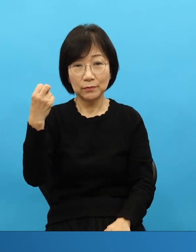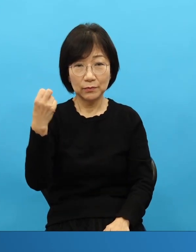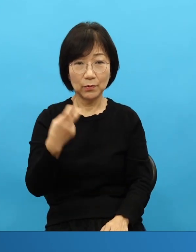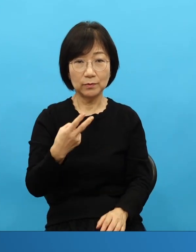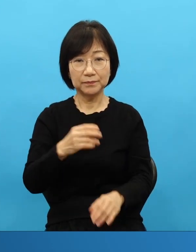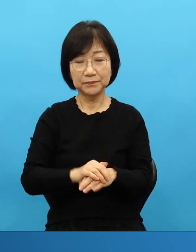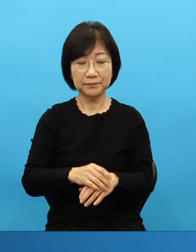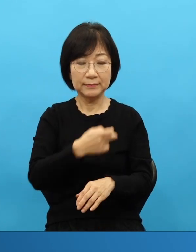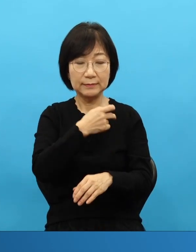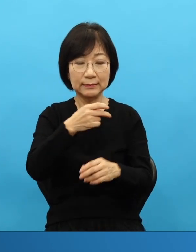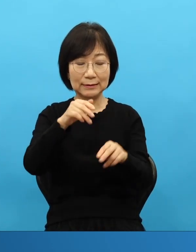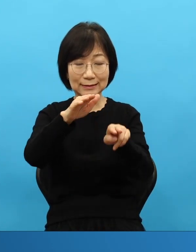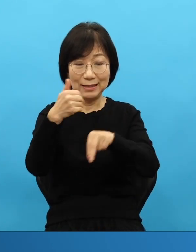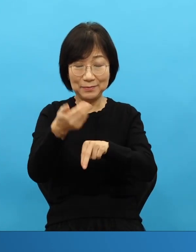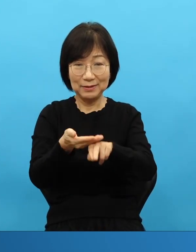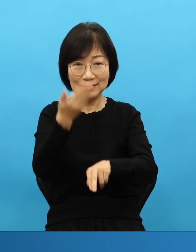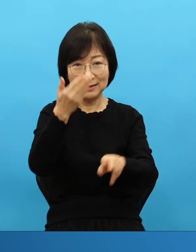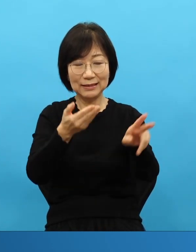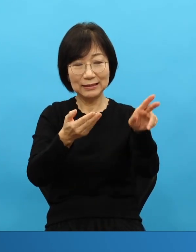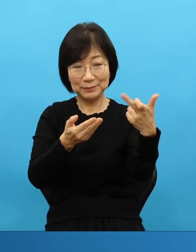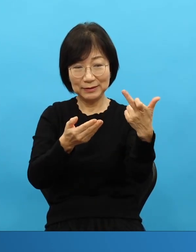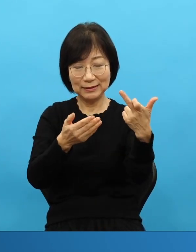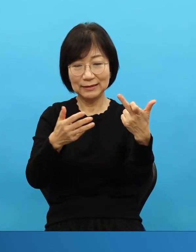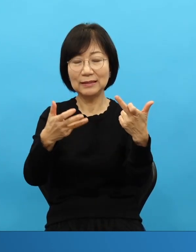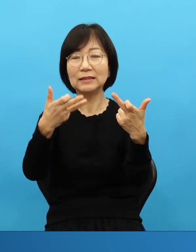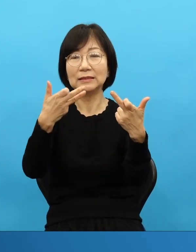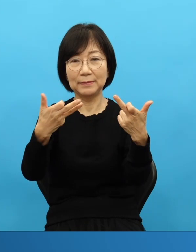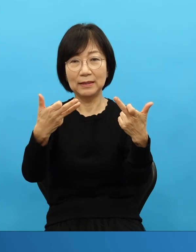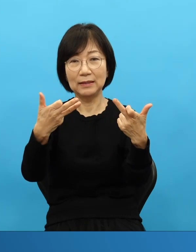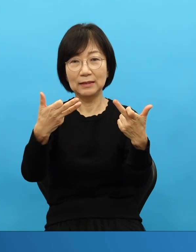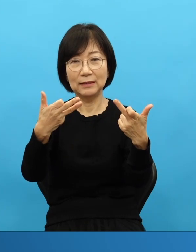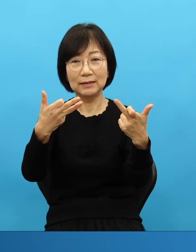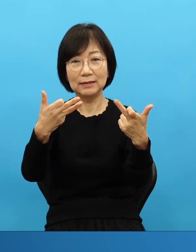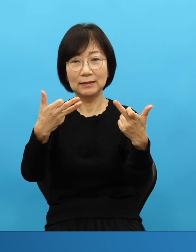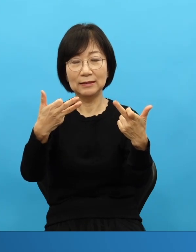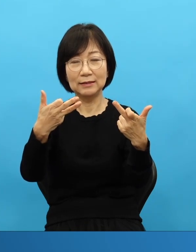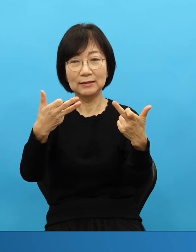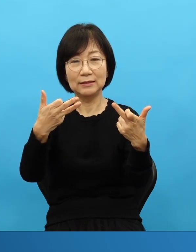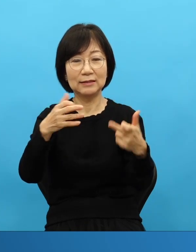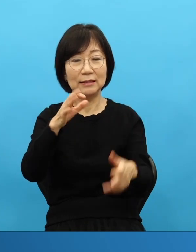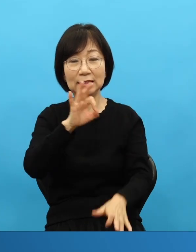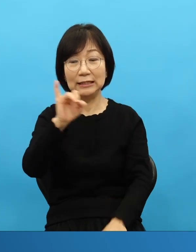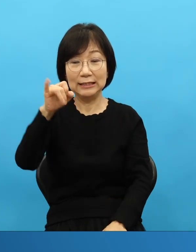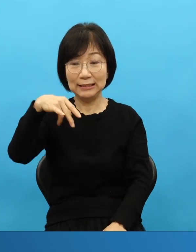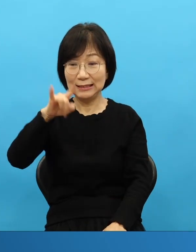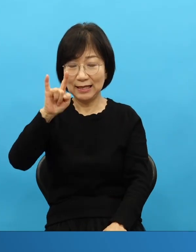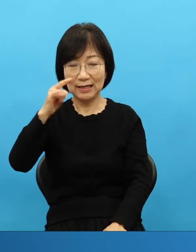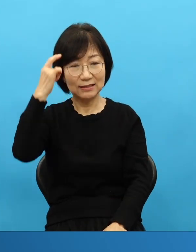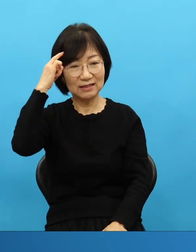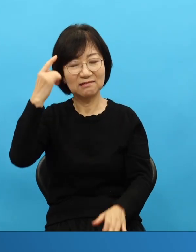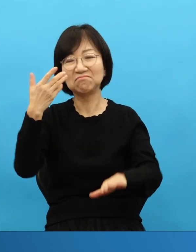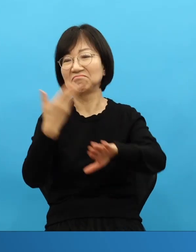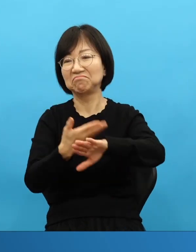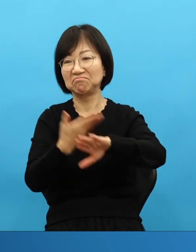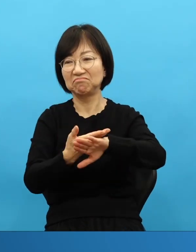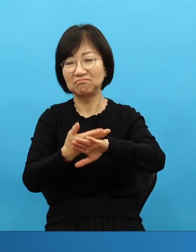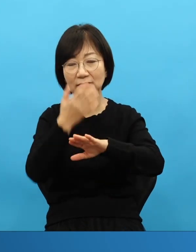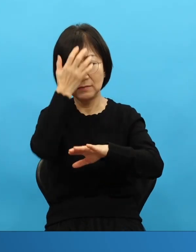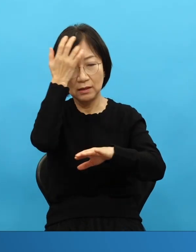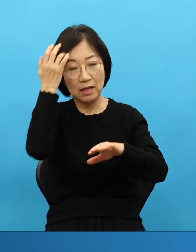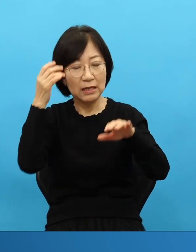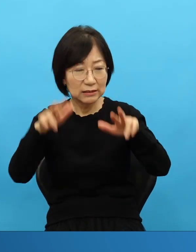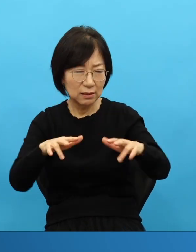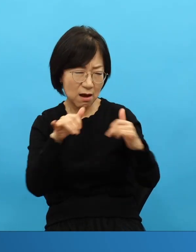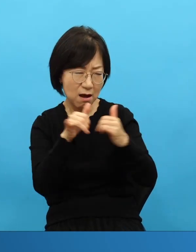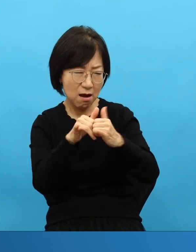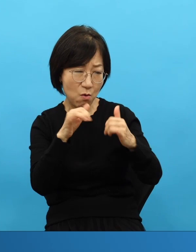18절. 1 Samuel 17, verse 18. 생각이 다릅니다. 그 위험한 곳에 심부름을 보냅니다. His thinking was different. And